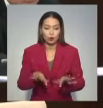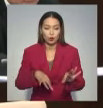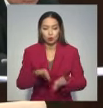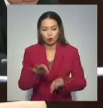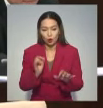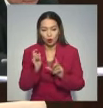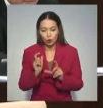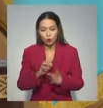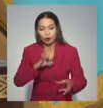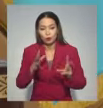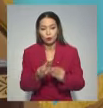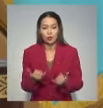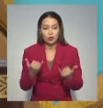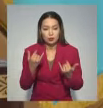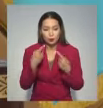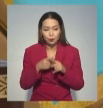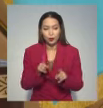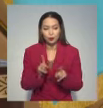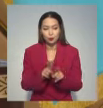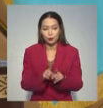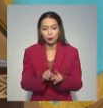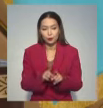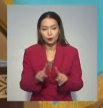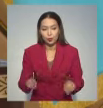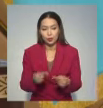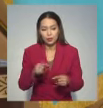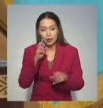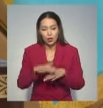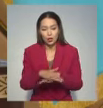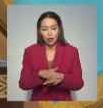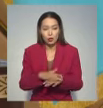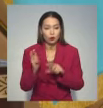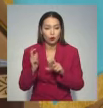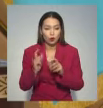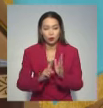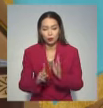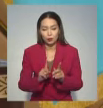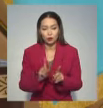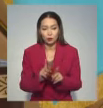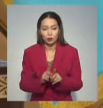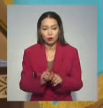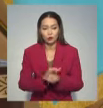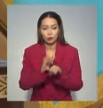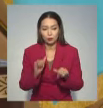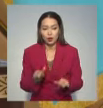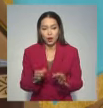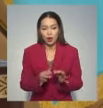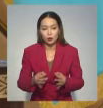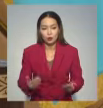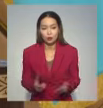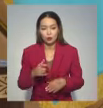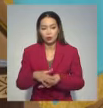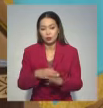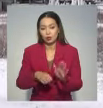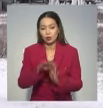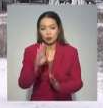Жалпы заманауи көлік инфрақұрылымын құру еліміздің транзиттік әлеуетін арттырып, аймақтардың байланыс